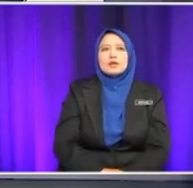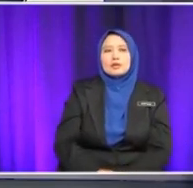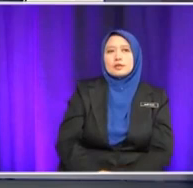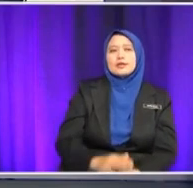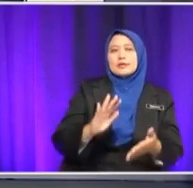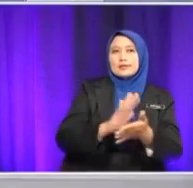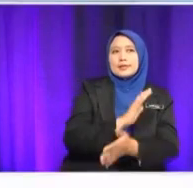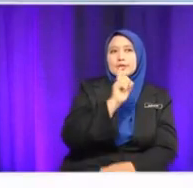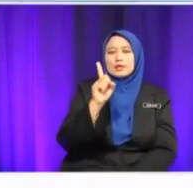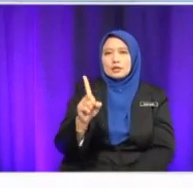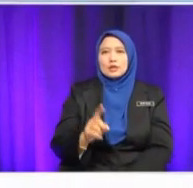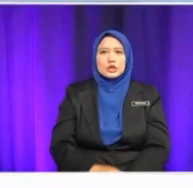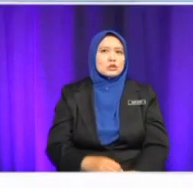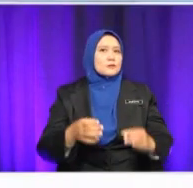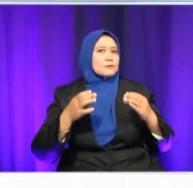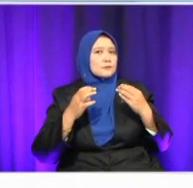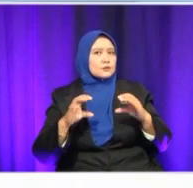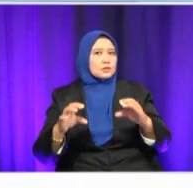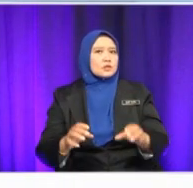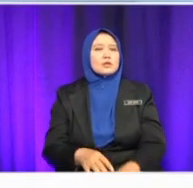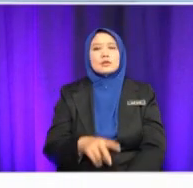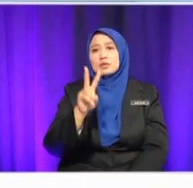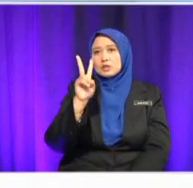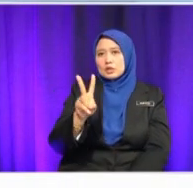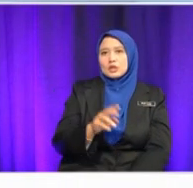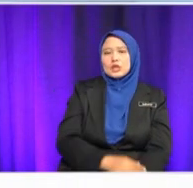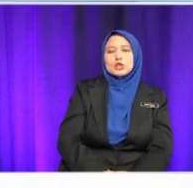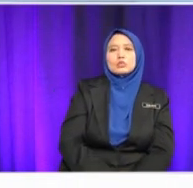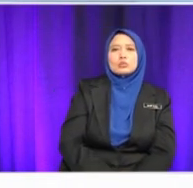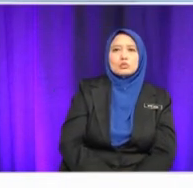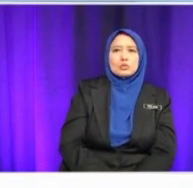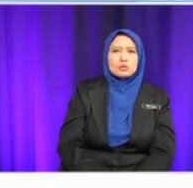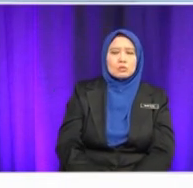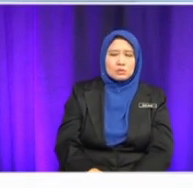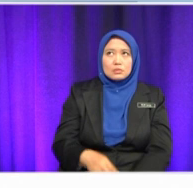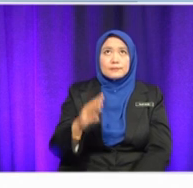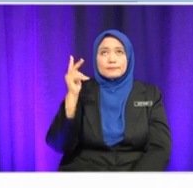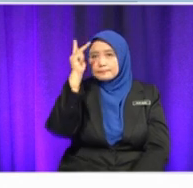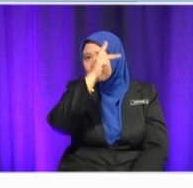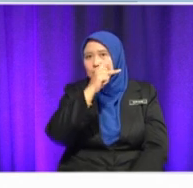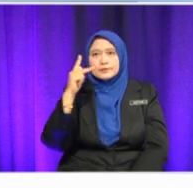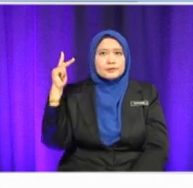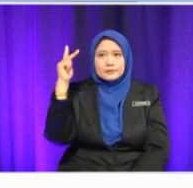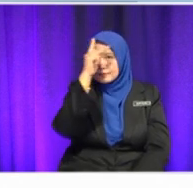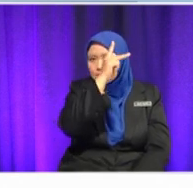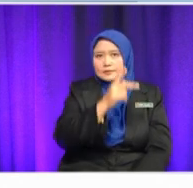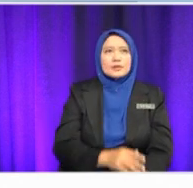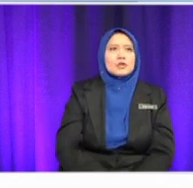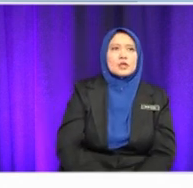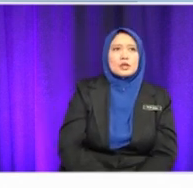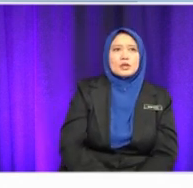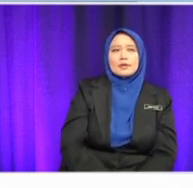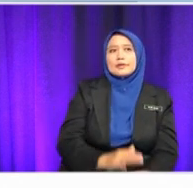kecakapan dan ketahui oke di sini kertas 1 yaitu kecakapan mempunyai dua bagian